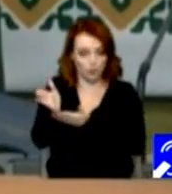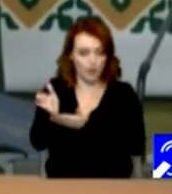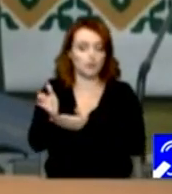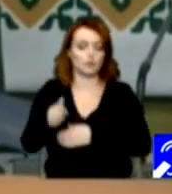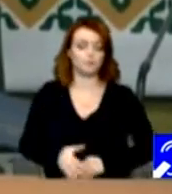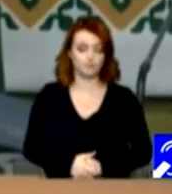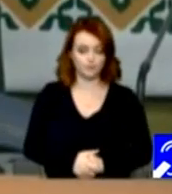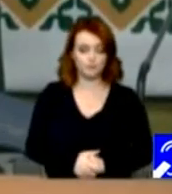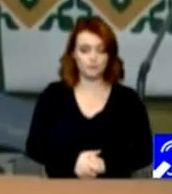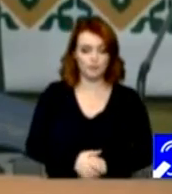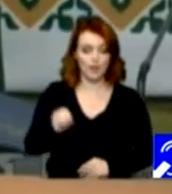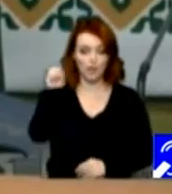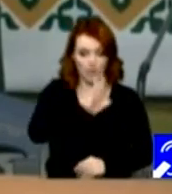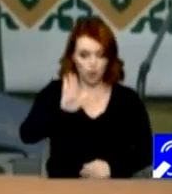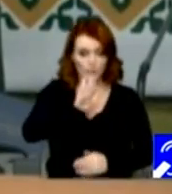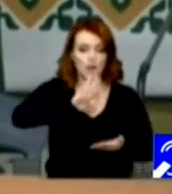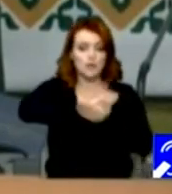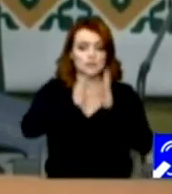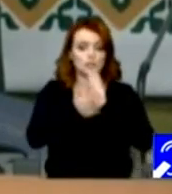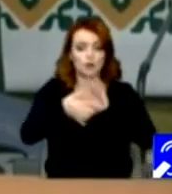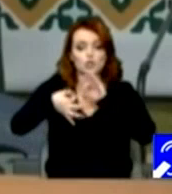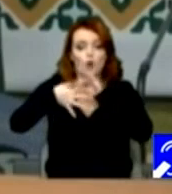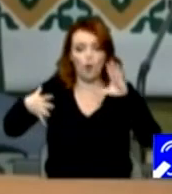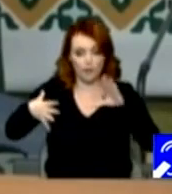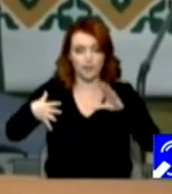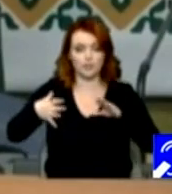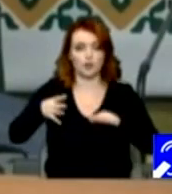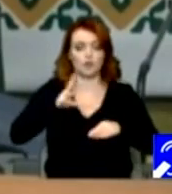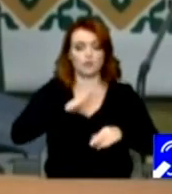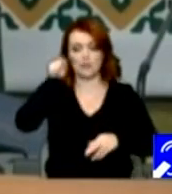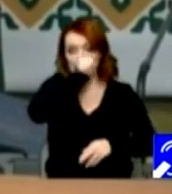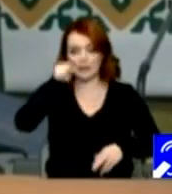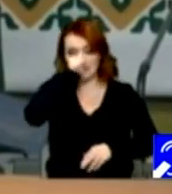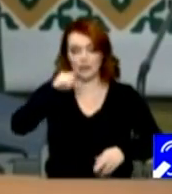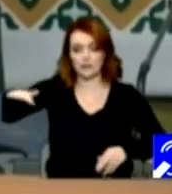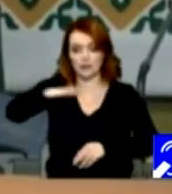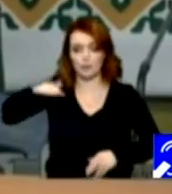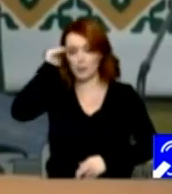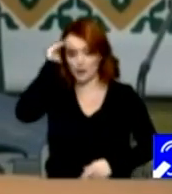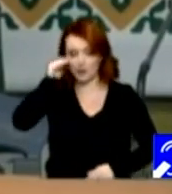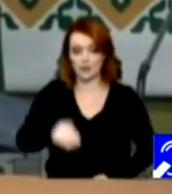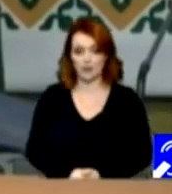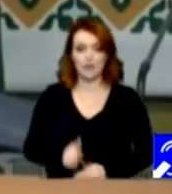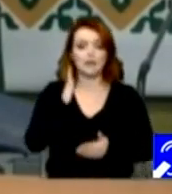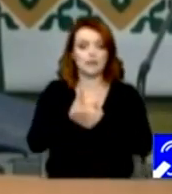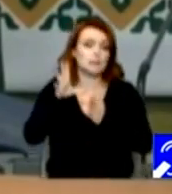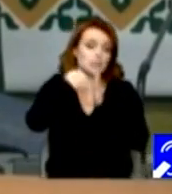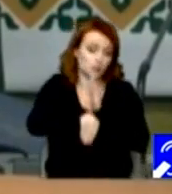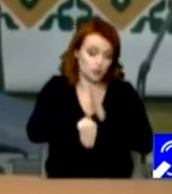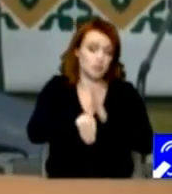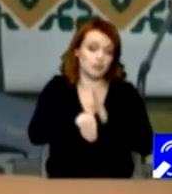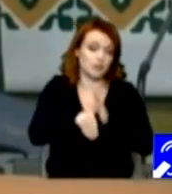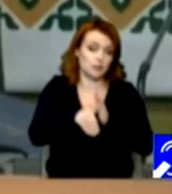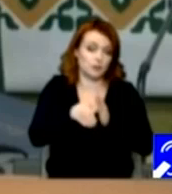comunități europene iar situația conflictului înghețat din transnistria este inclusiv din punct de vedere